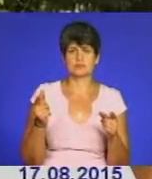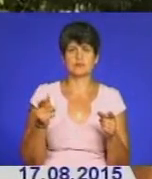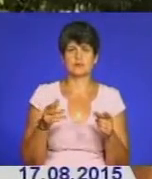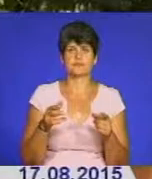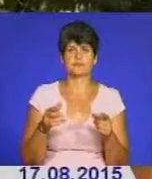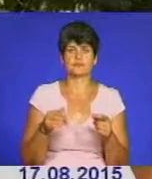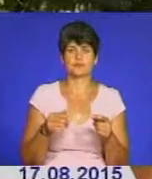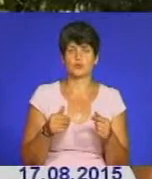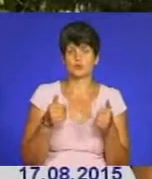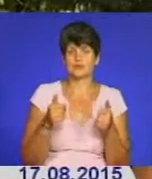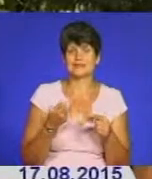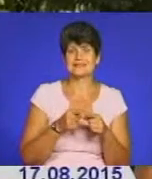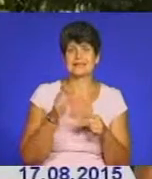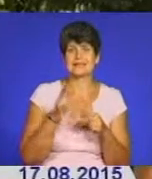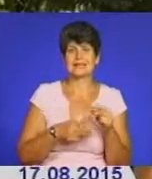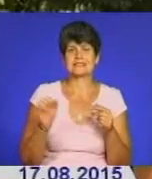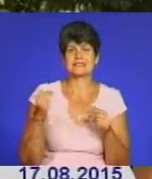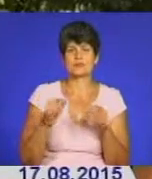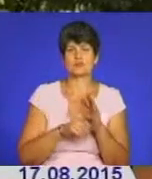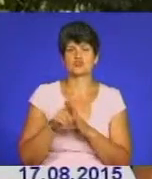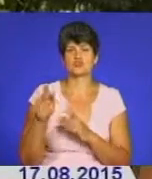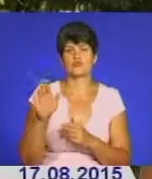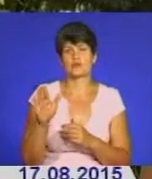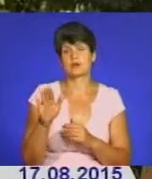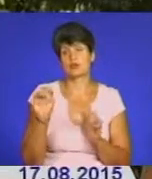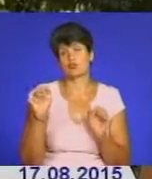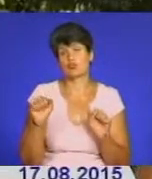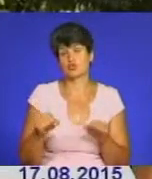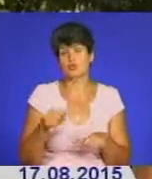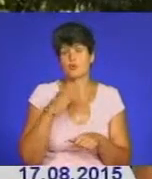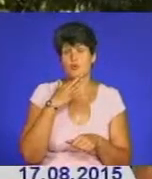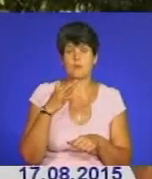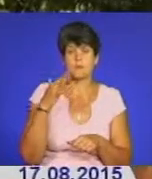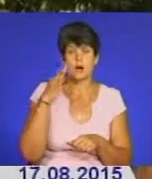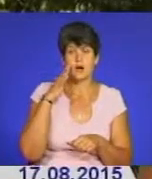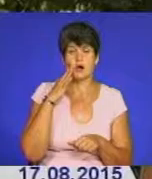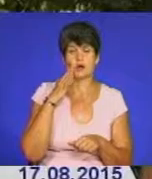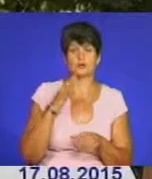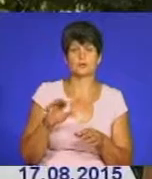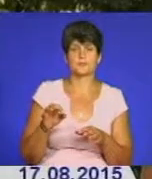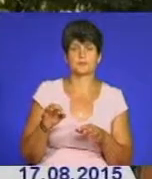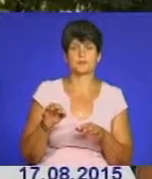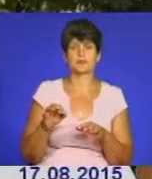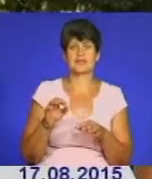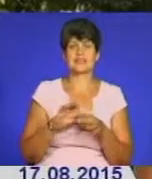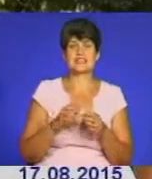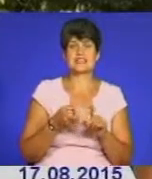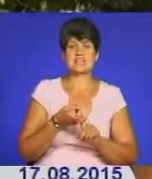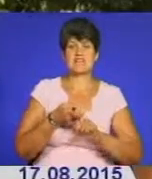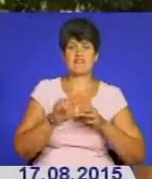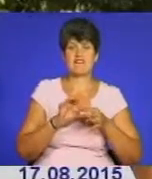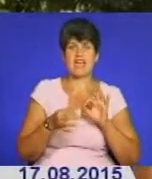характерно це кінець серпня і початок вересня. Тому, можливо, багато гострих кишкових оцих інфекцій, з